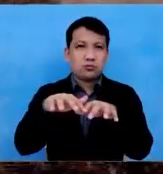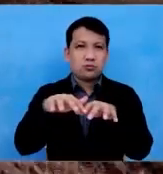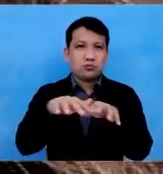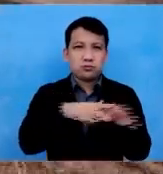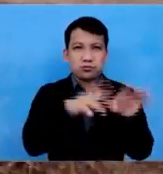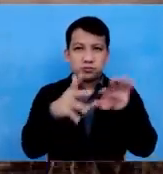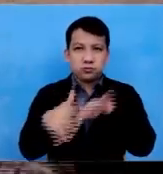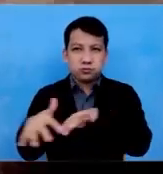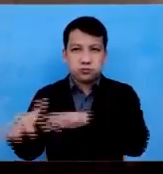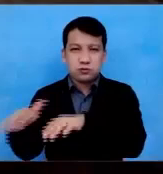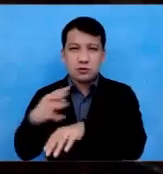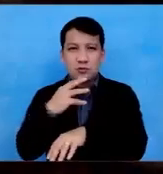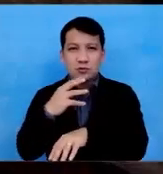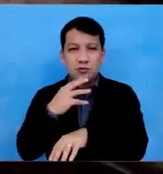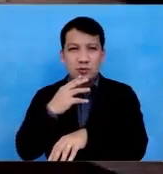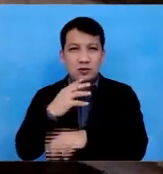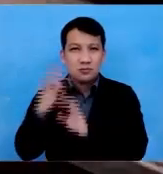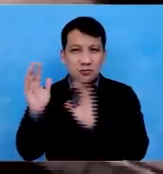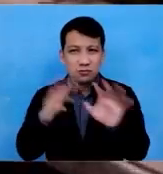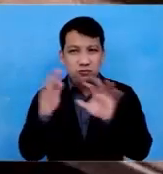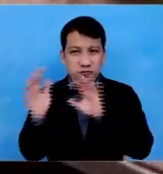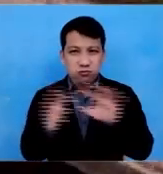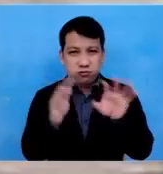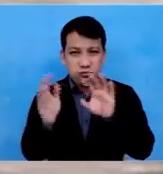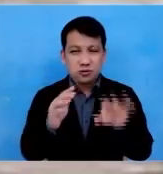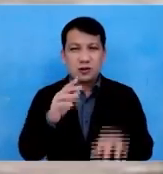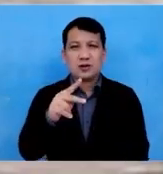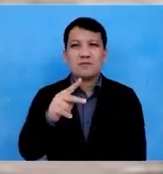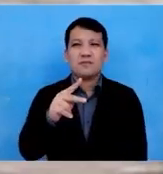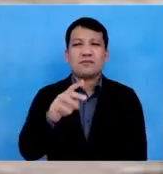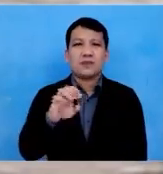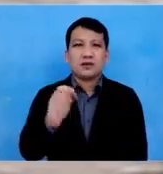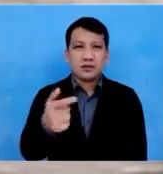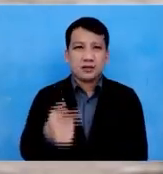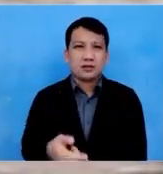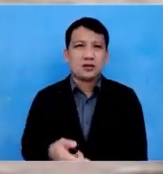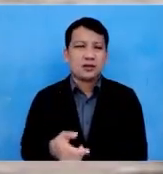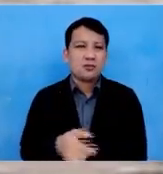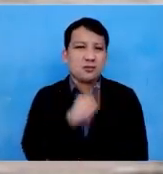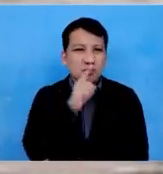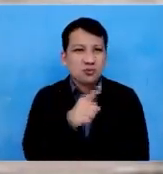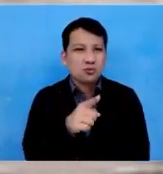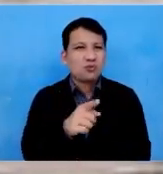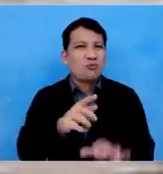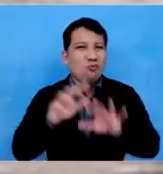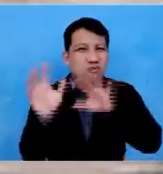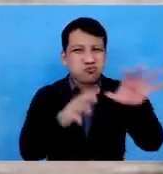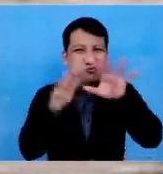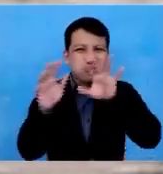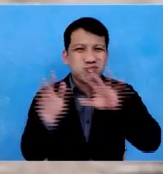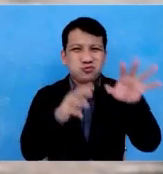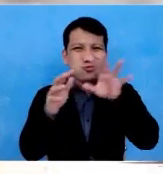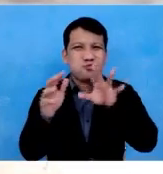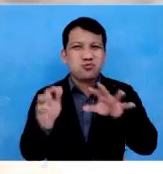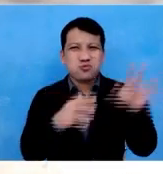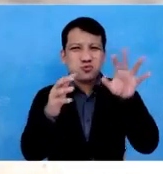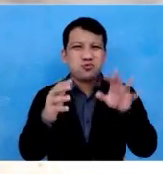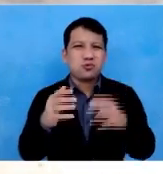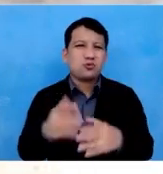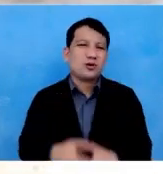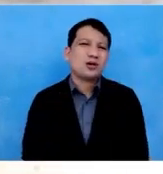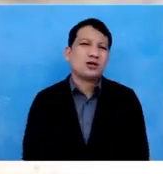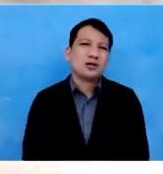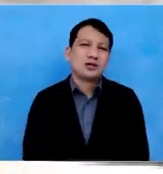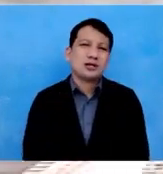ng tubig ng manalasang bagyong Paeng. Masyadong malakas yung ano eh, almost the whole night yung rain. So